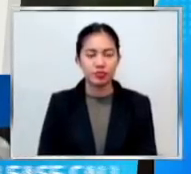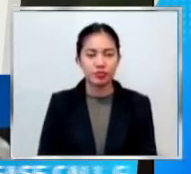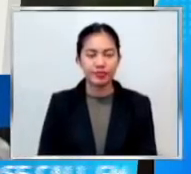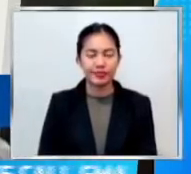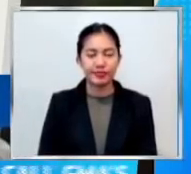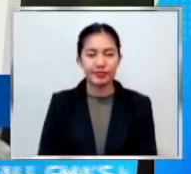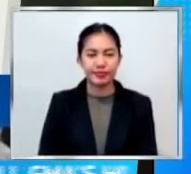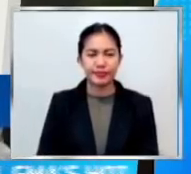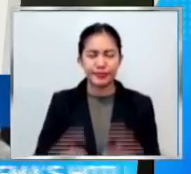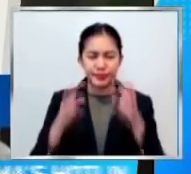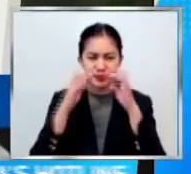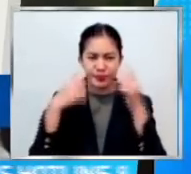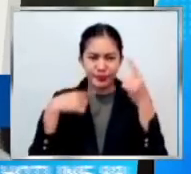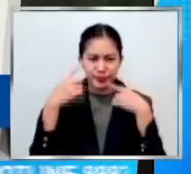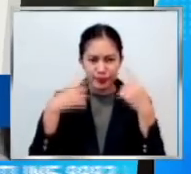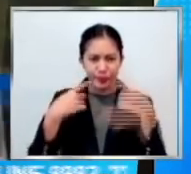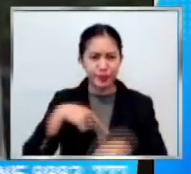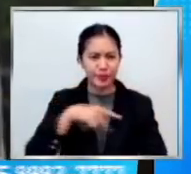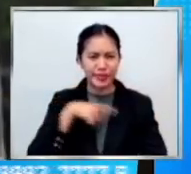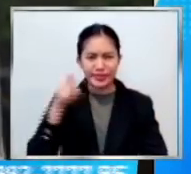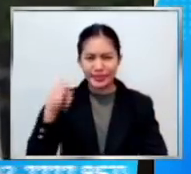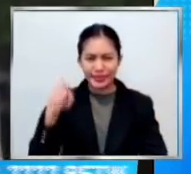Justisya, nganap yung justisya.